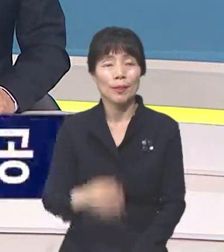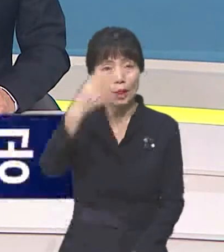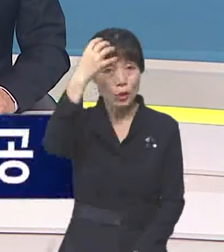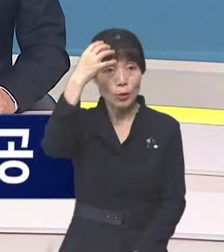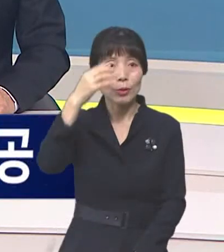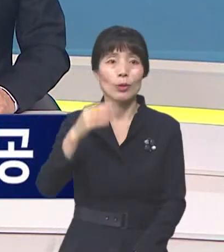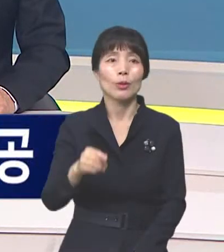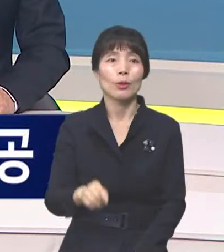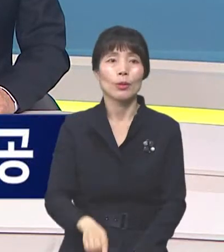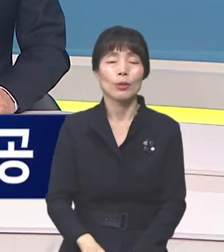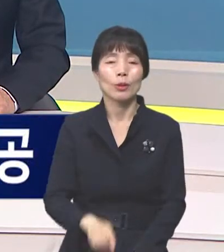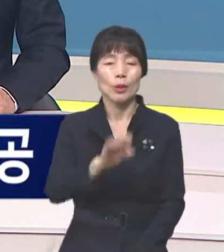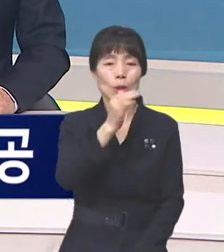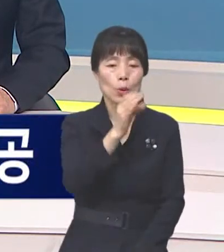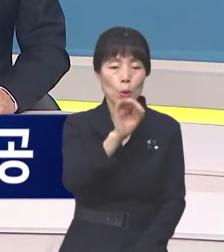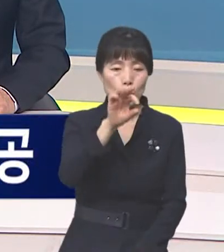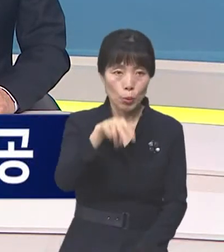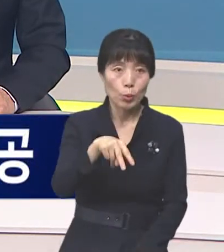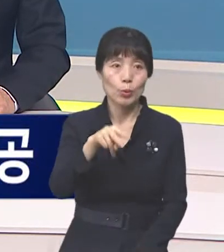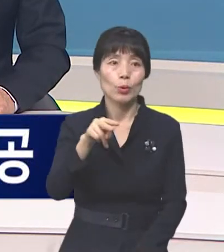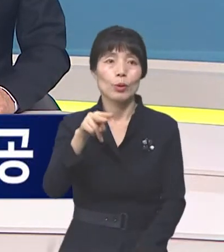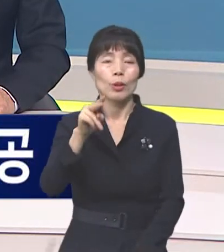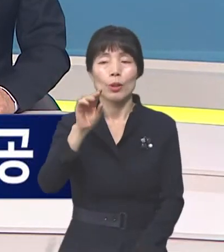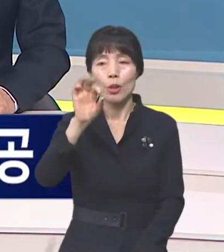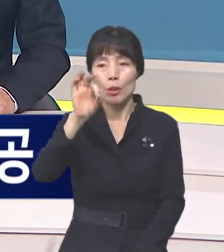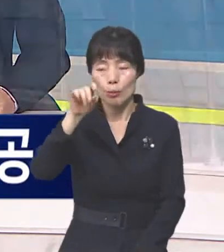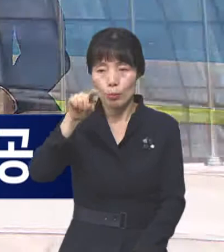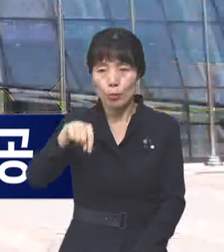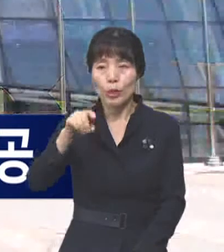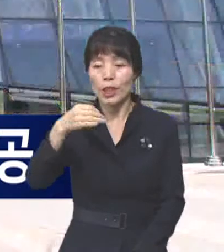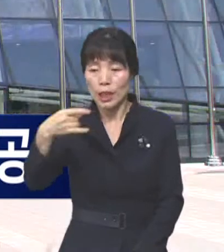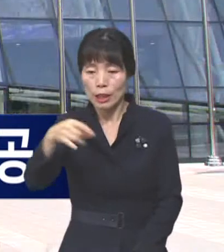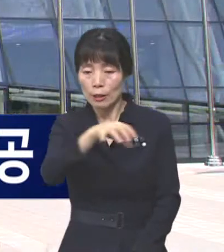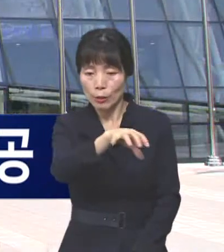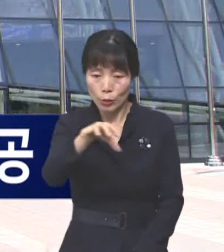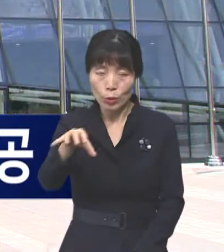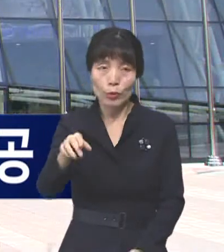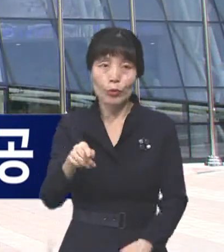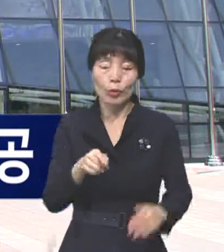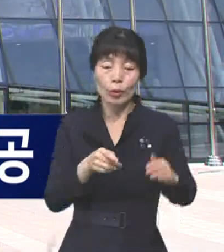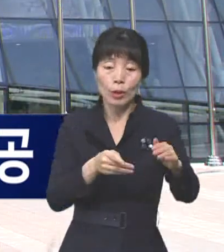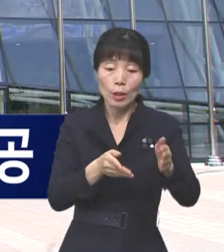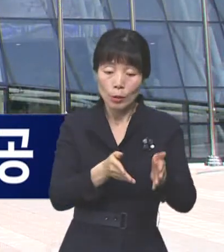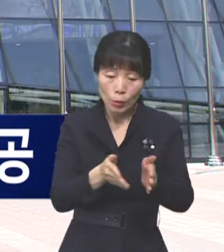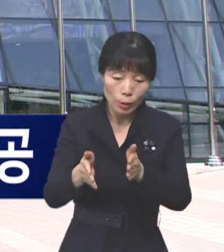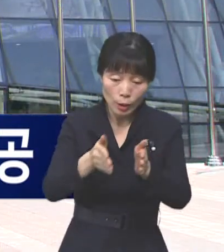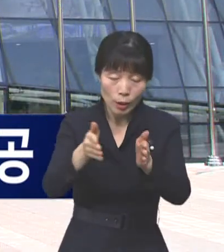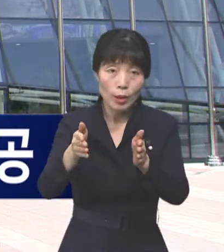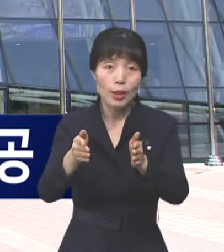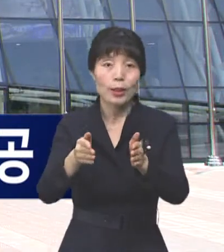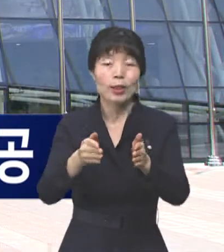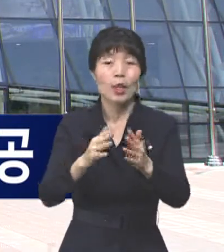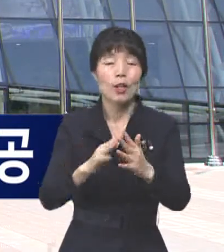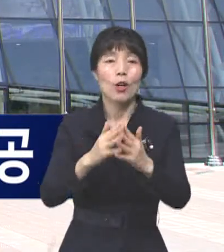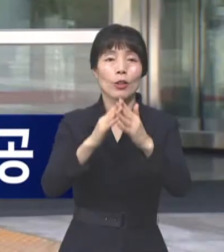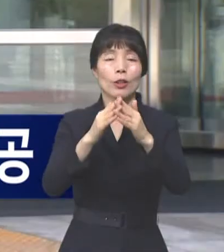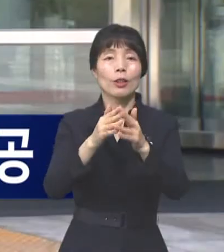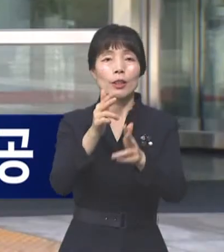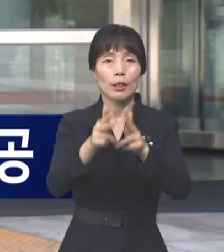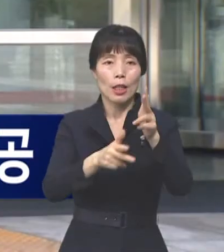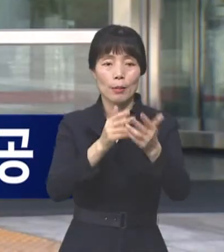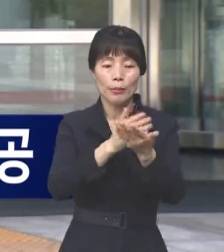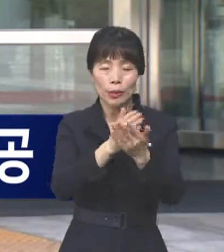영종도 용유 무의지역 접근성 향상을 위해 한학의 입구부터 광명항 등 4개 도로의 개설 사업이